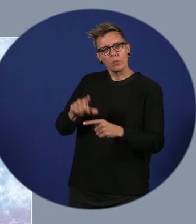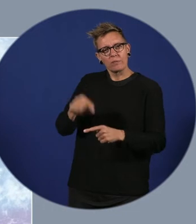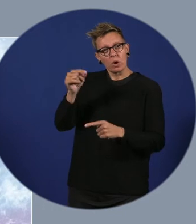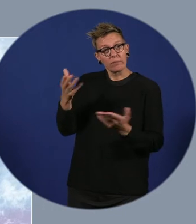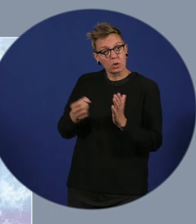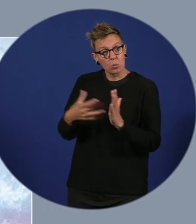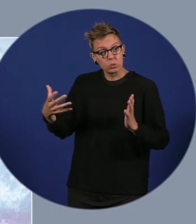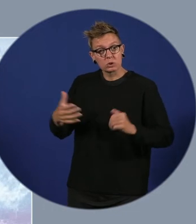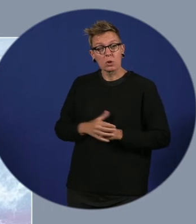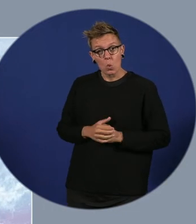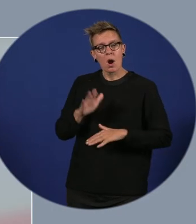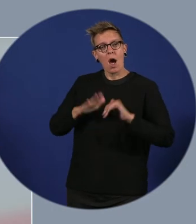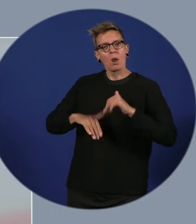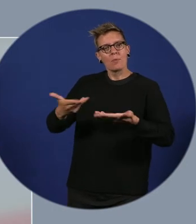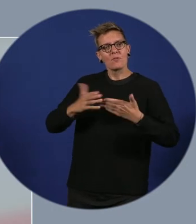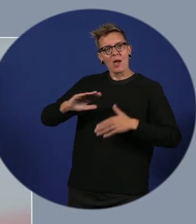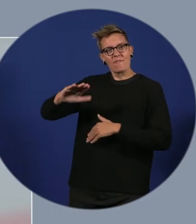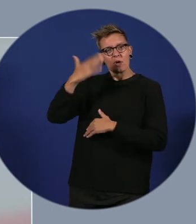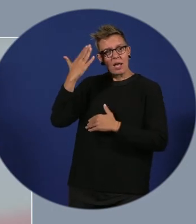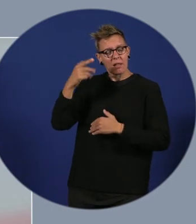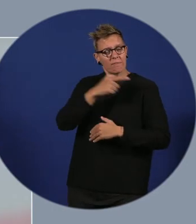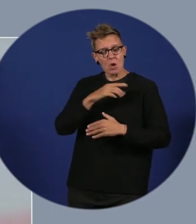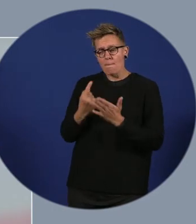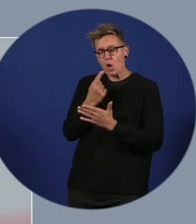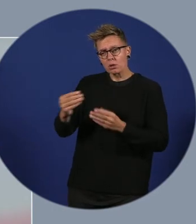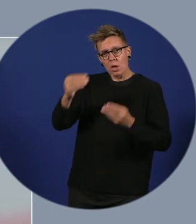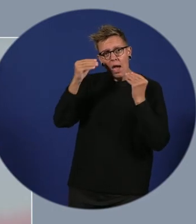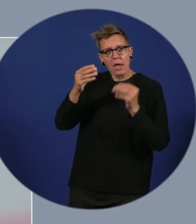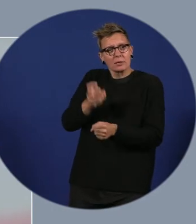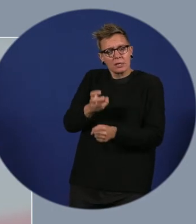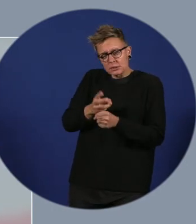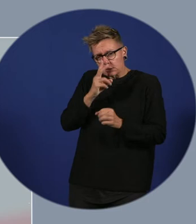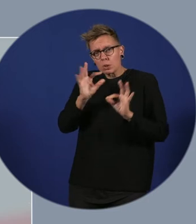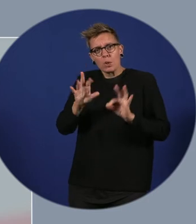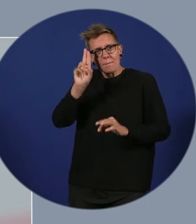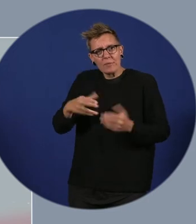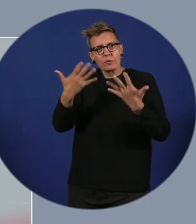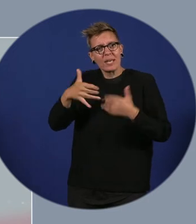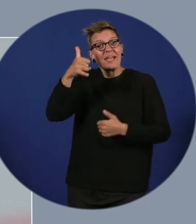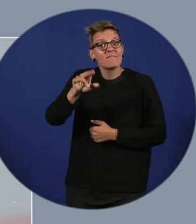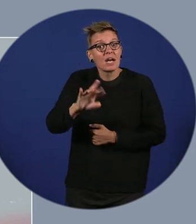att erfarenheten att man får lära sig och testa på hur det är sen i verkliga livet.